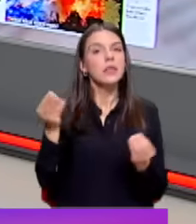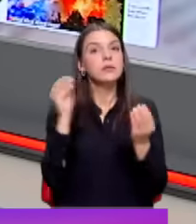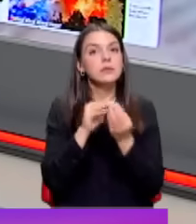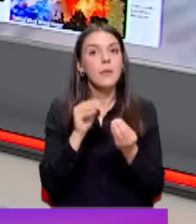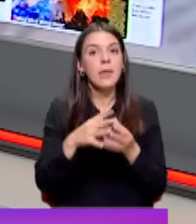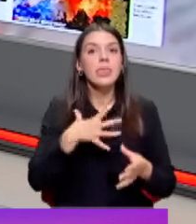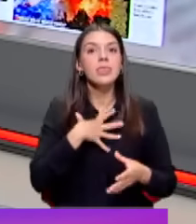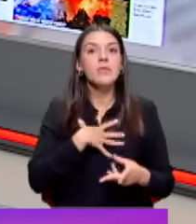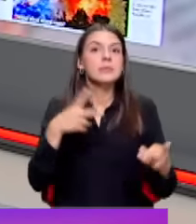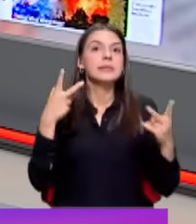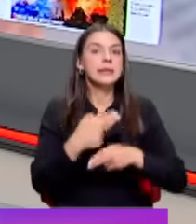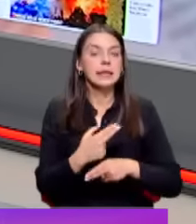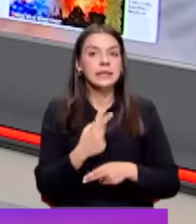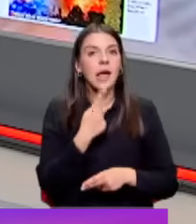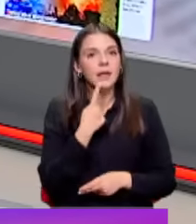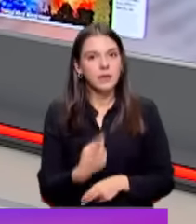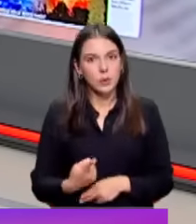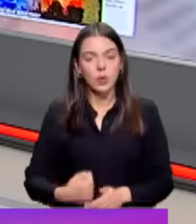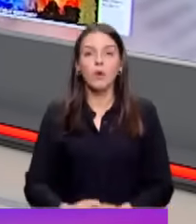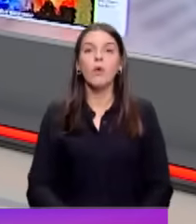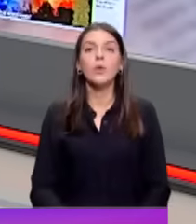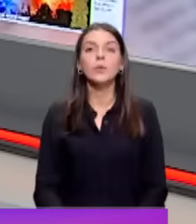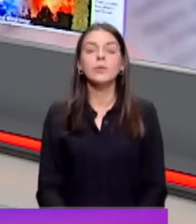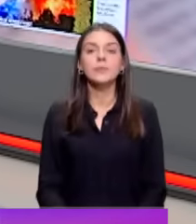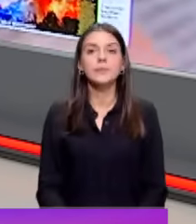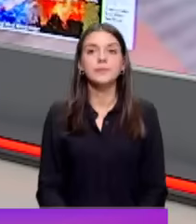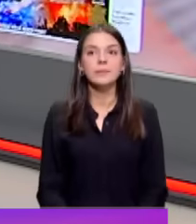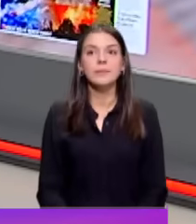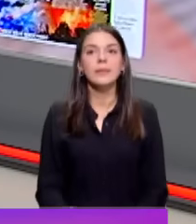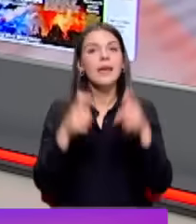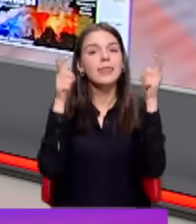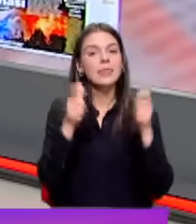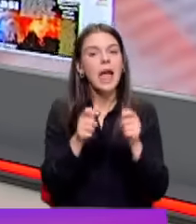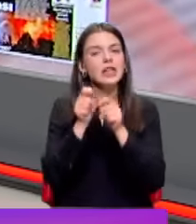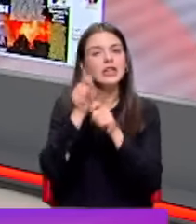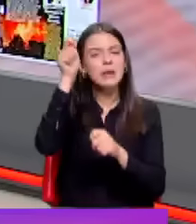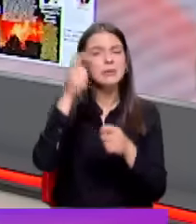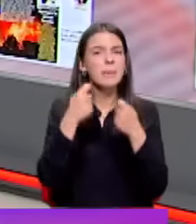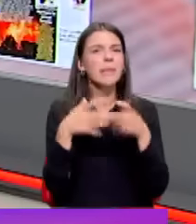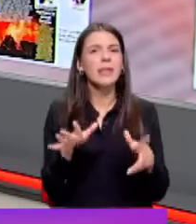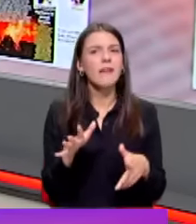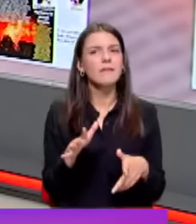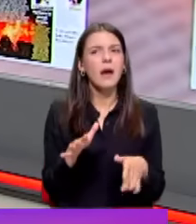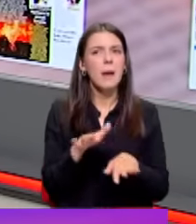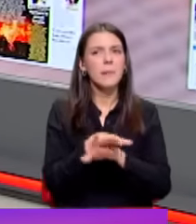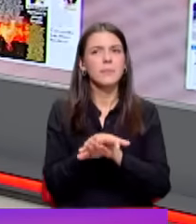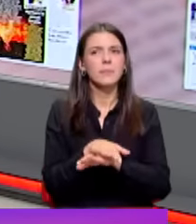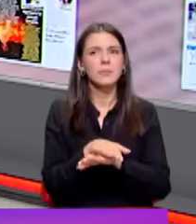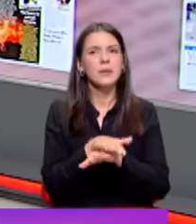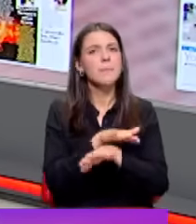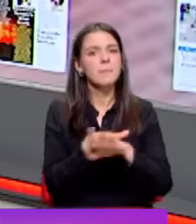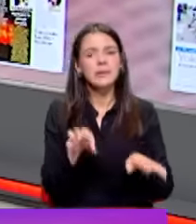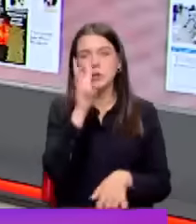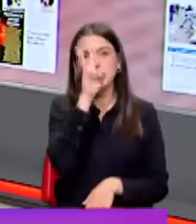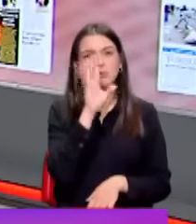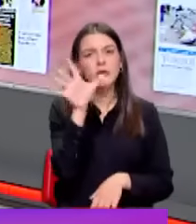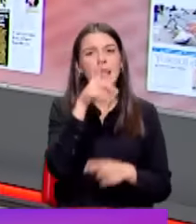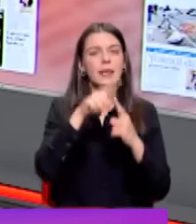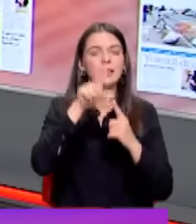zamlardan nefesimiz kesildi diyor. Nerede şemsiye bedava, masaya 350